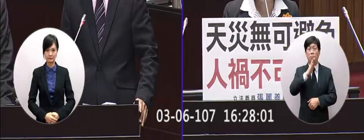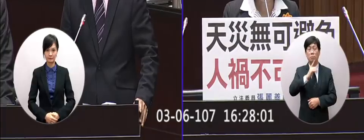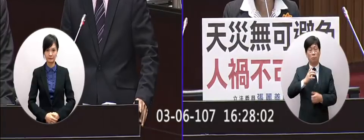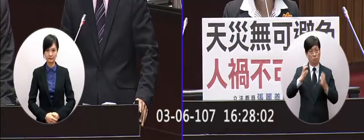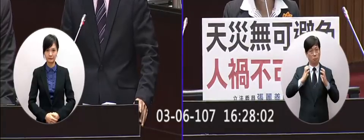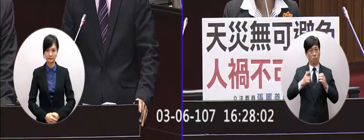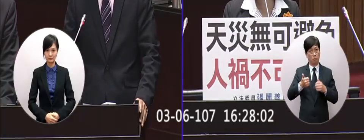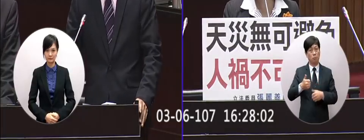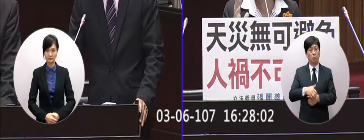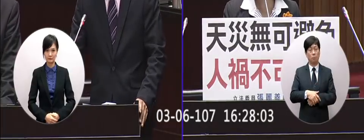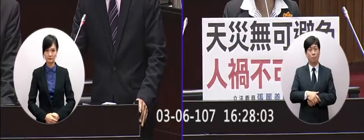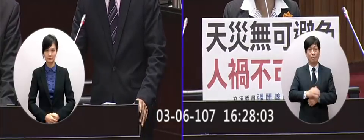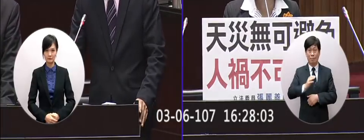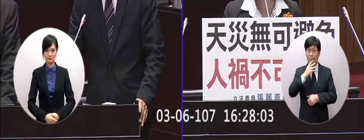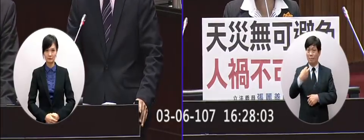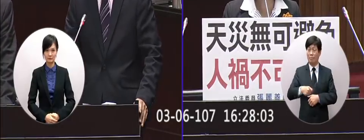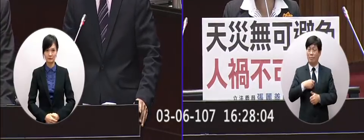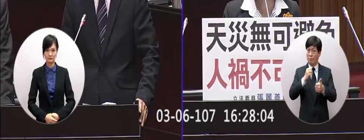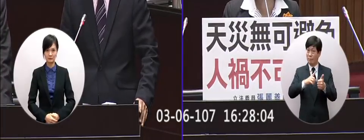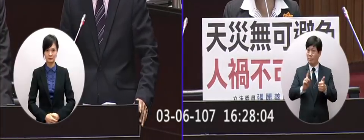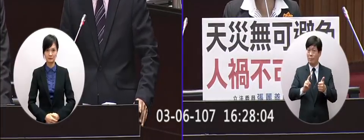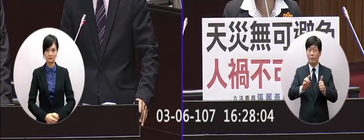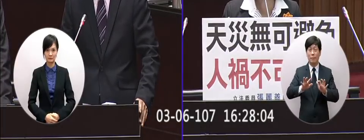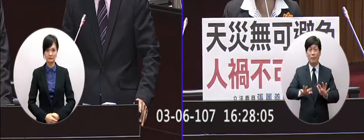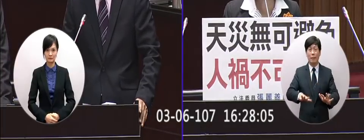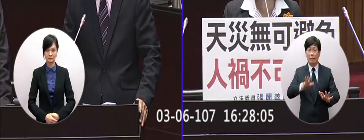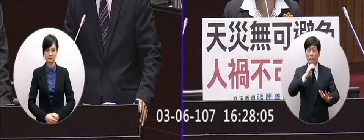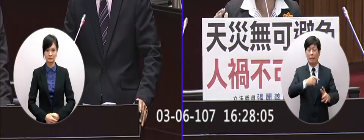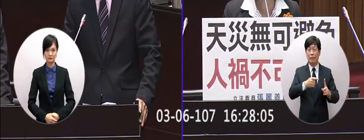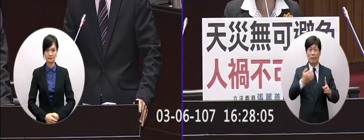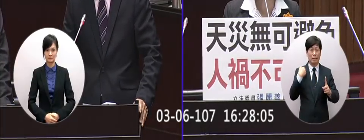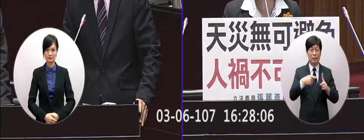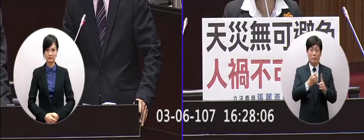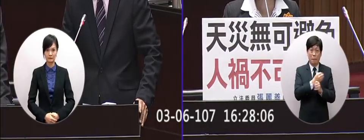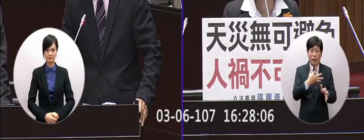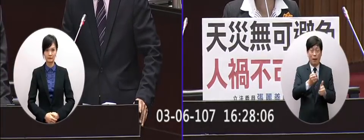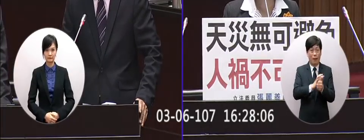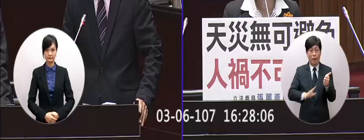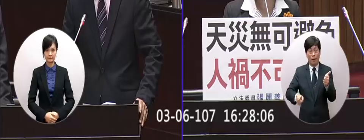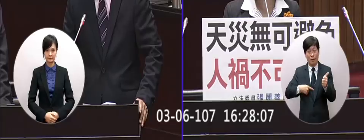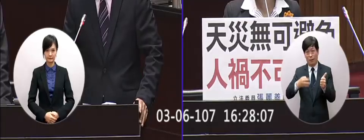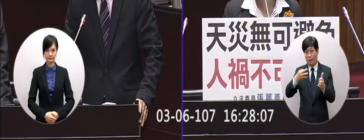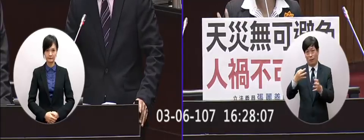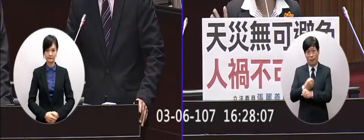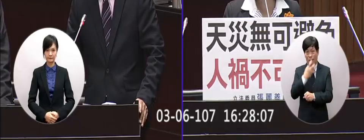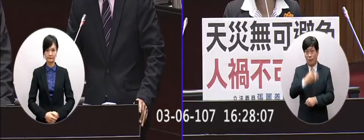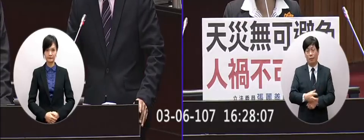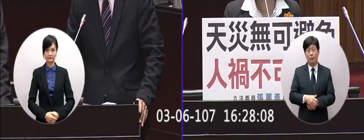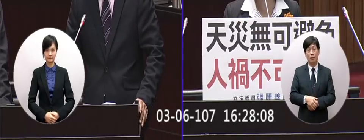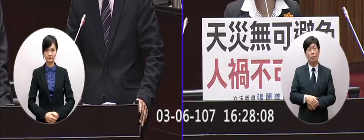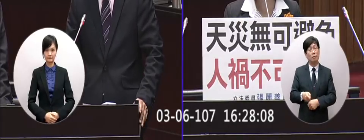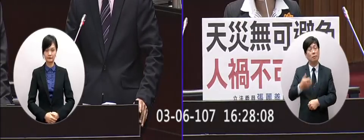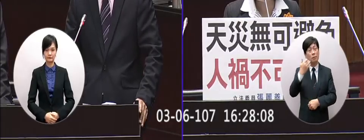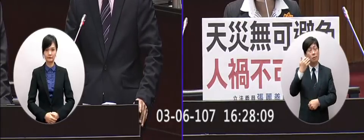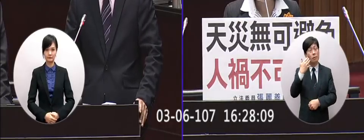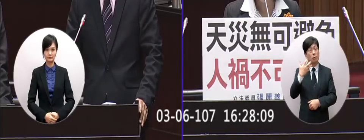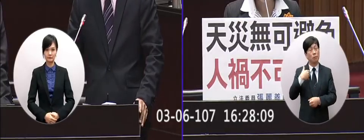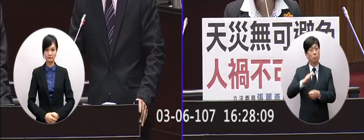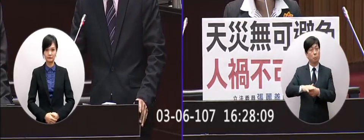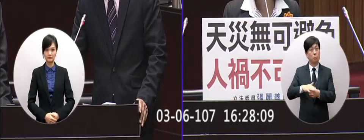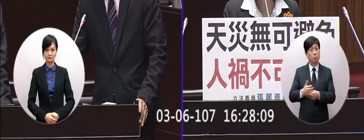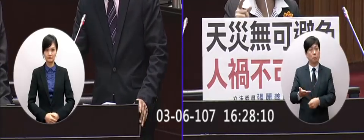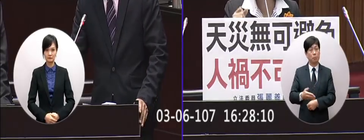的态度。但是我要讲的是，现在因为人为因素所造成的损失，这个部分谁要来弥